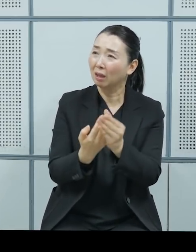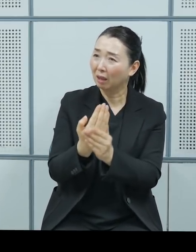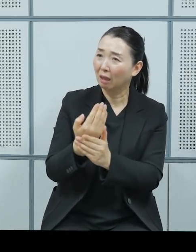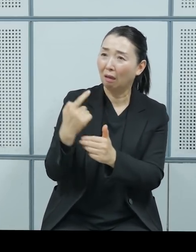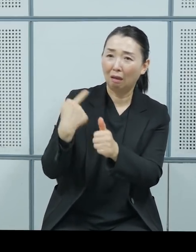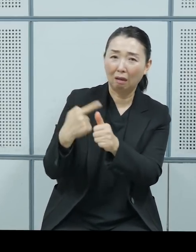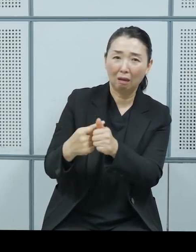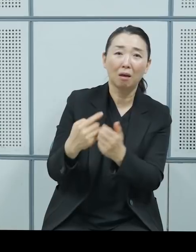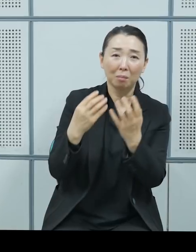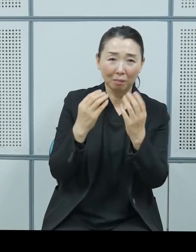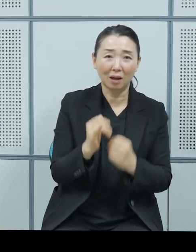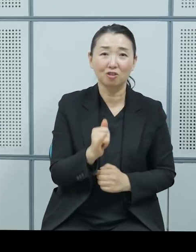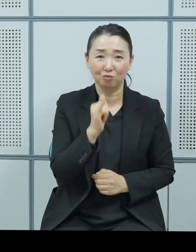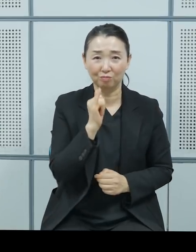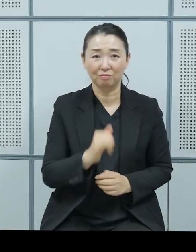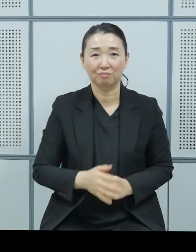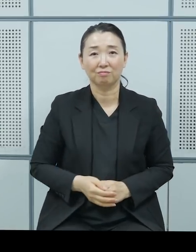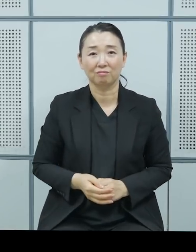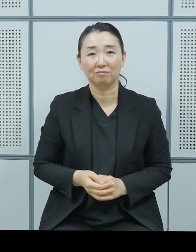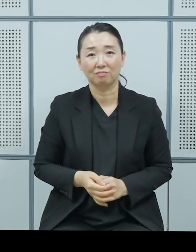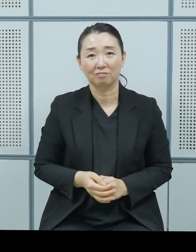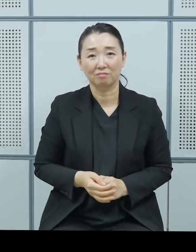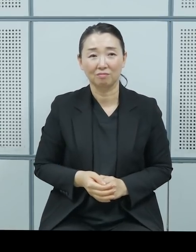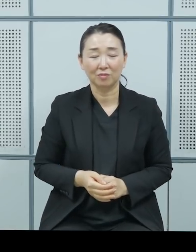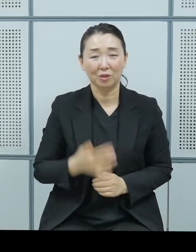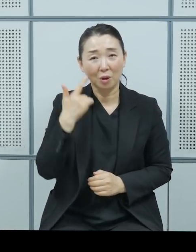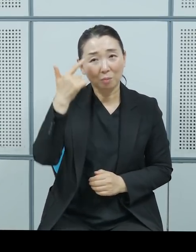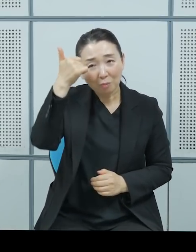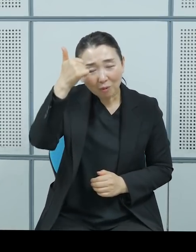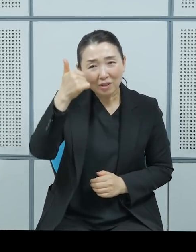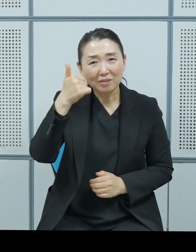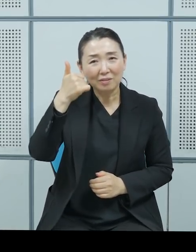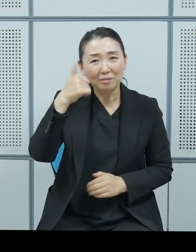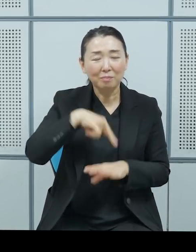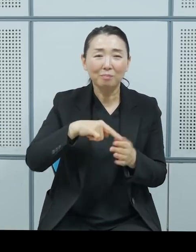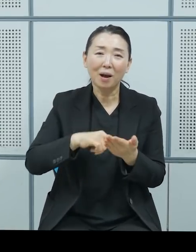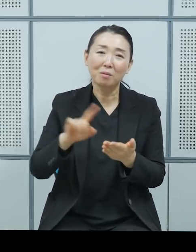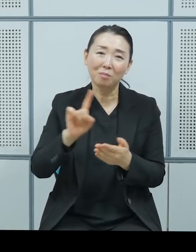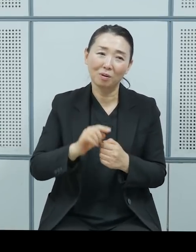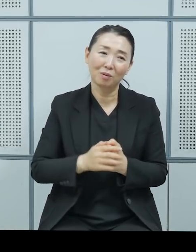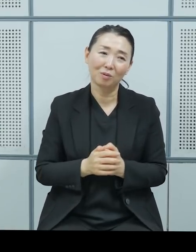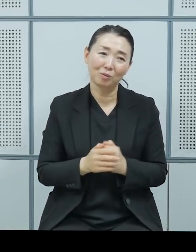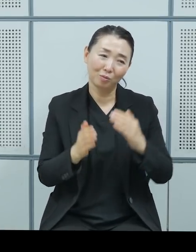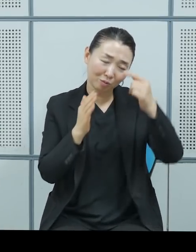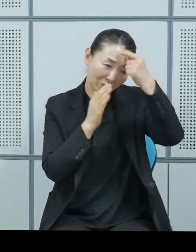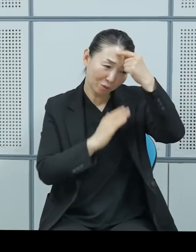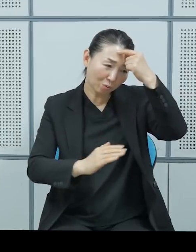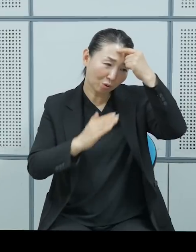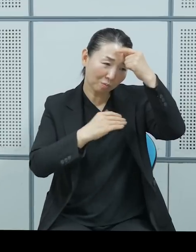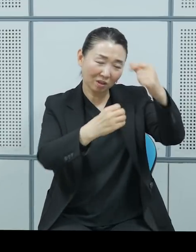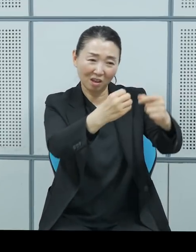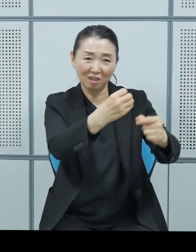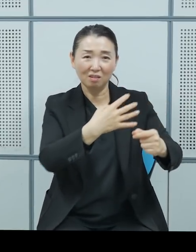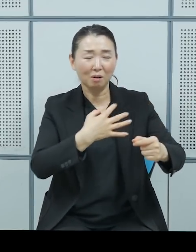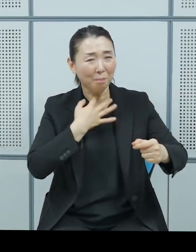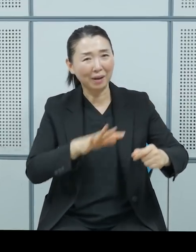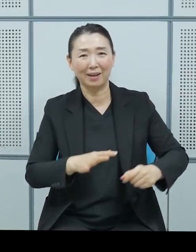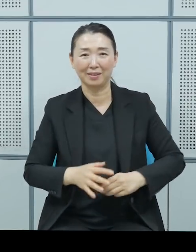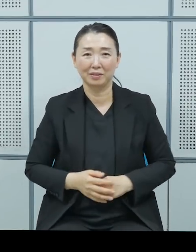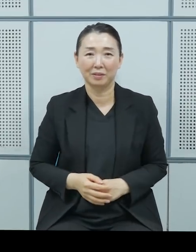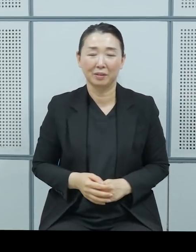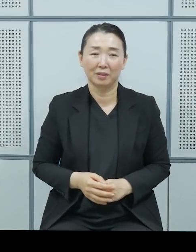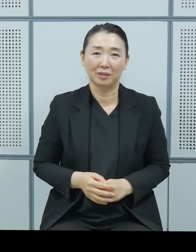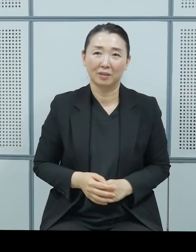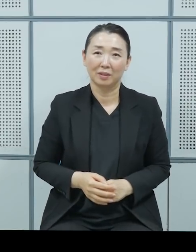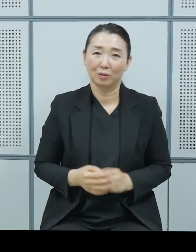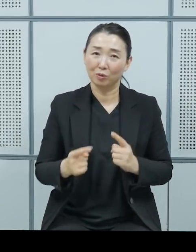또 흉보는 분들도 좀 간혹 있기도 하거든요. 목사님은 어떠셨어요? 다행히 우리 성도들로부터는 들은 적이 없어요.